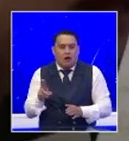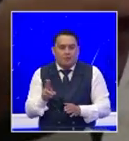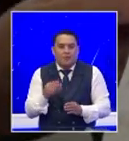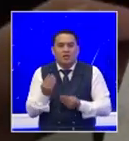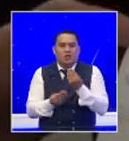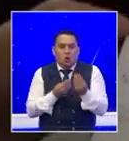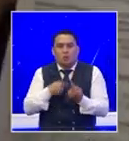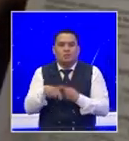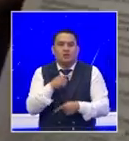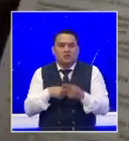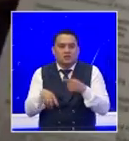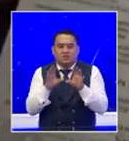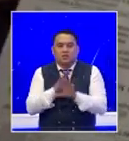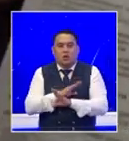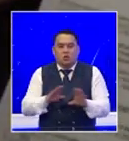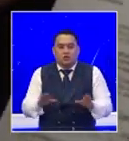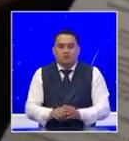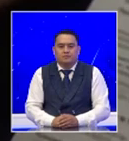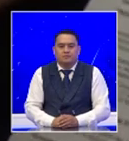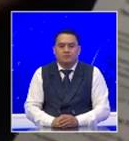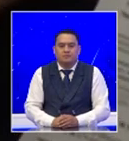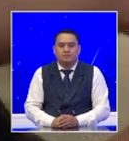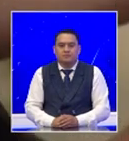Казахстан «Организация незаконного игорного бизнеса».